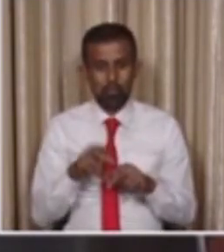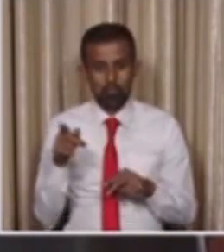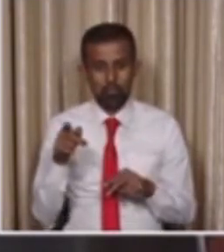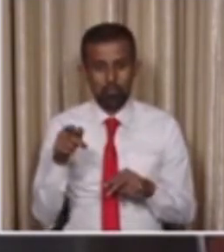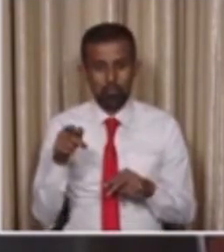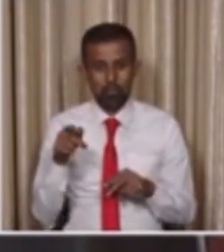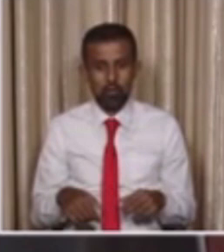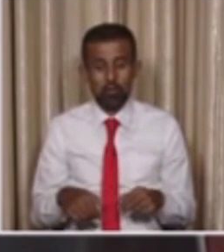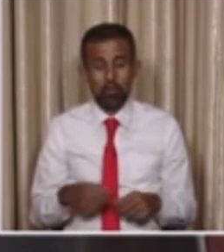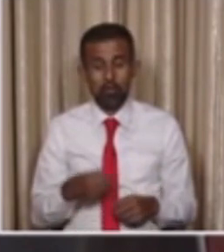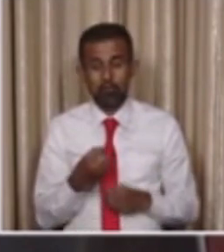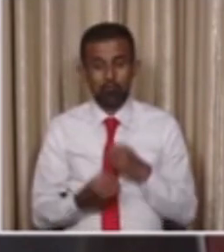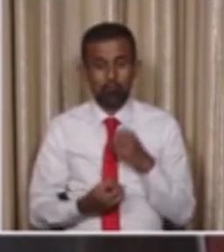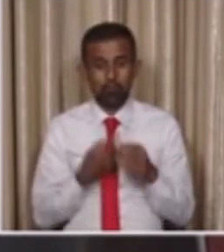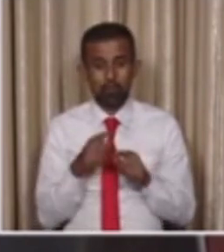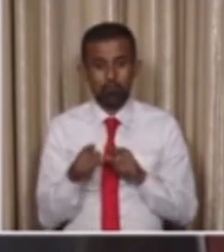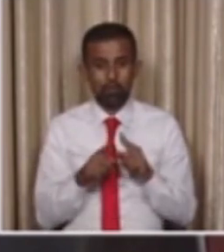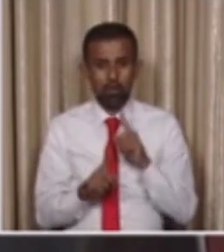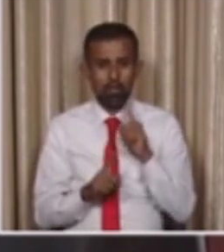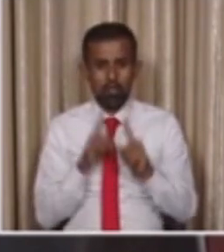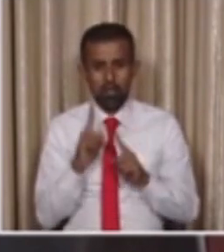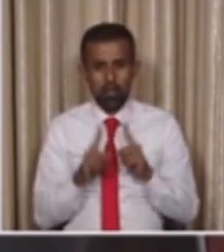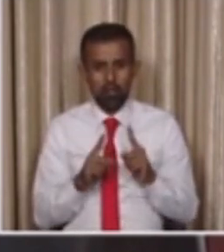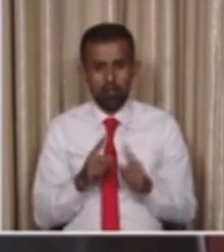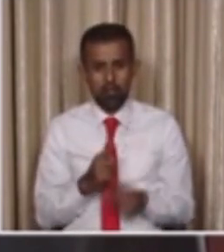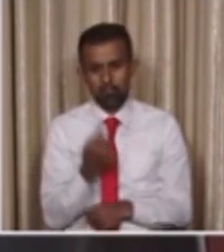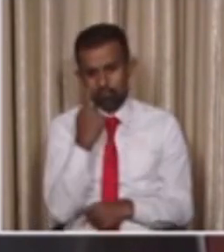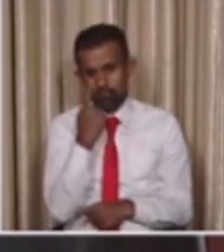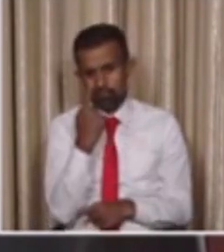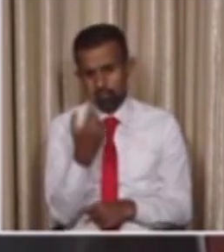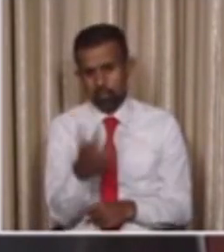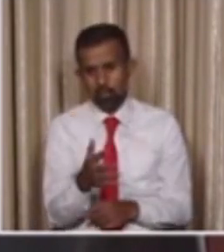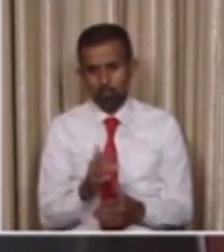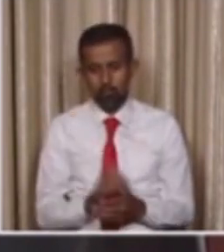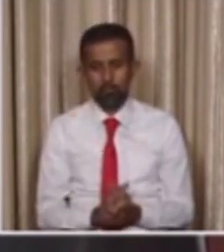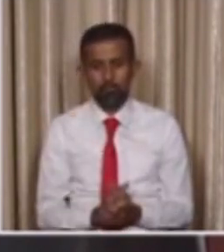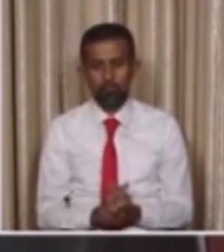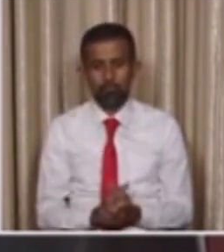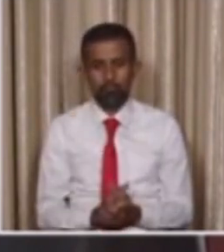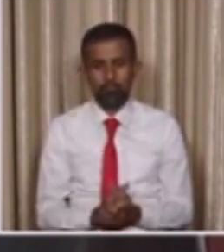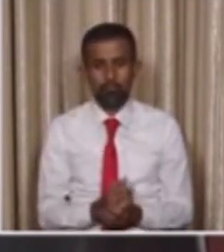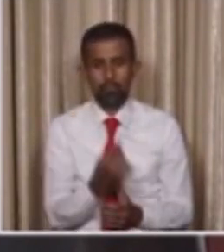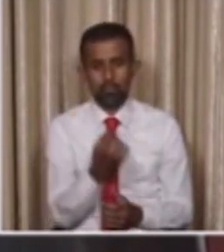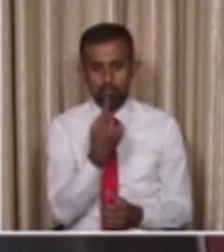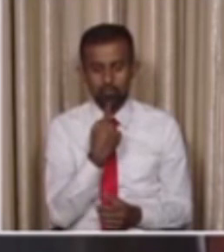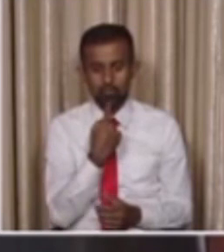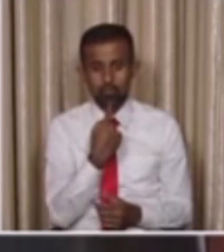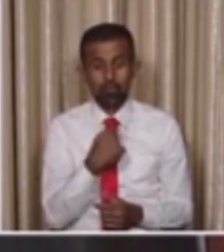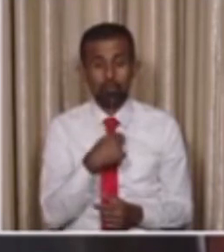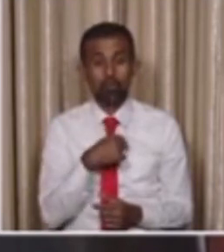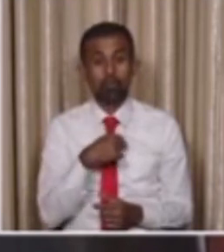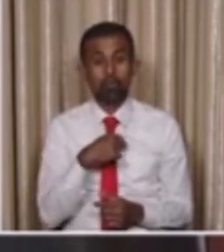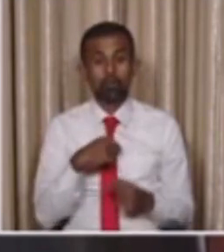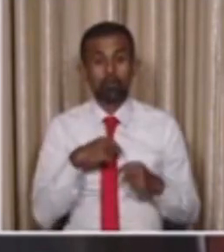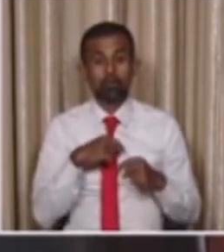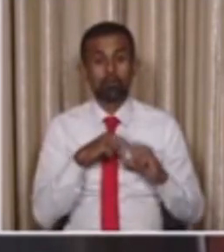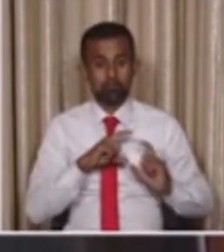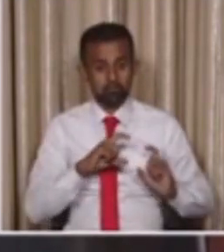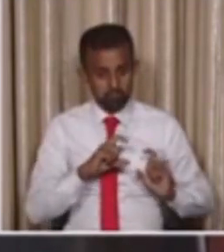ඉතාමත් ආවේගශීලී කතාවක් කරනවා බලා ඉන්න ලැබුණා. එතුම කිව්ව ආකාරයට මගේ හදවතින් කළ කතාවක්ද කියලා මම දන්නේ